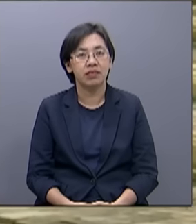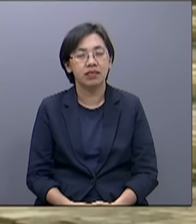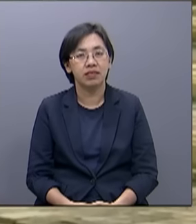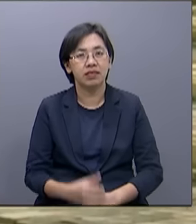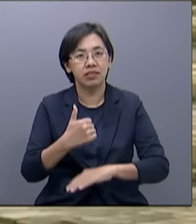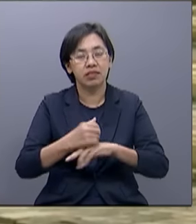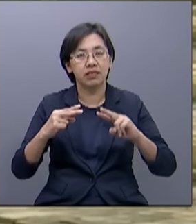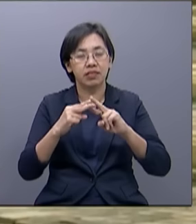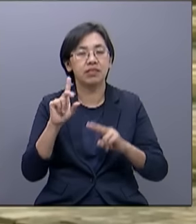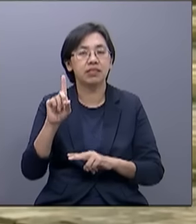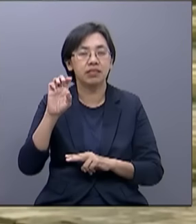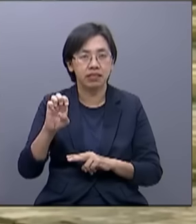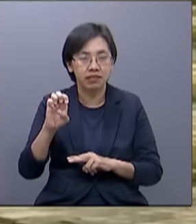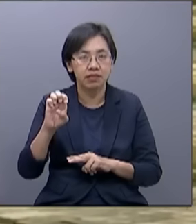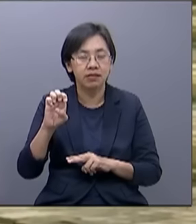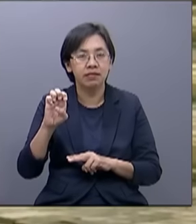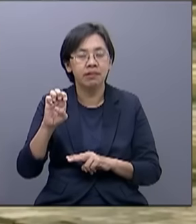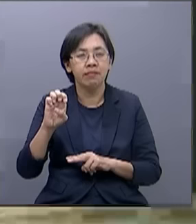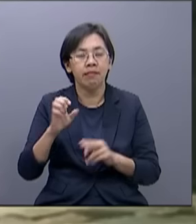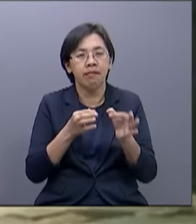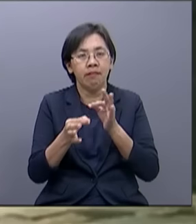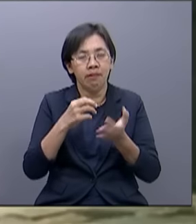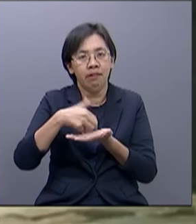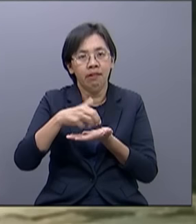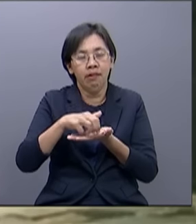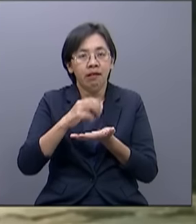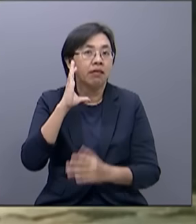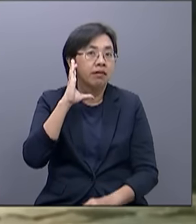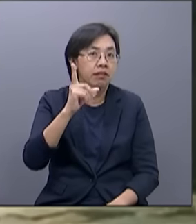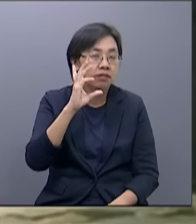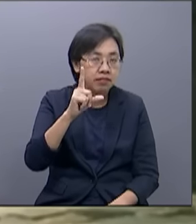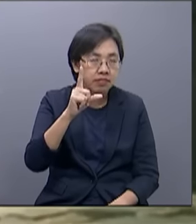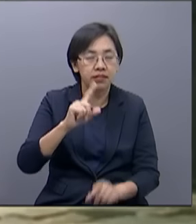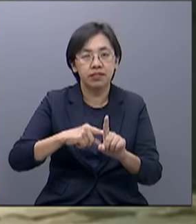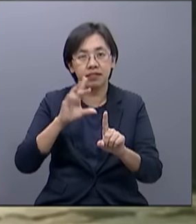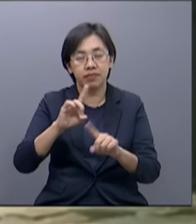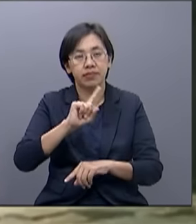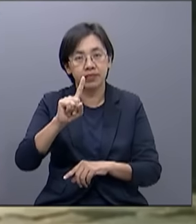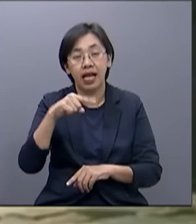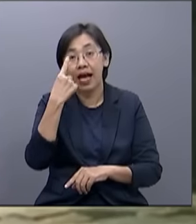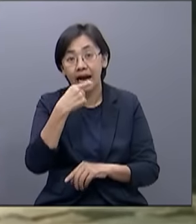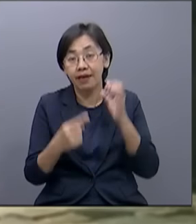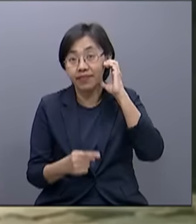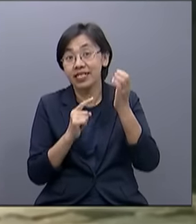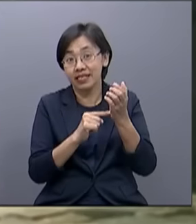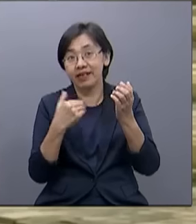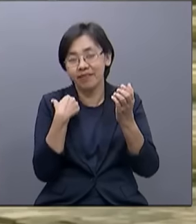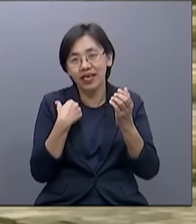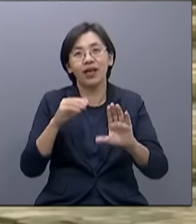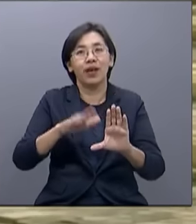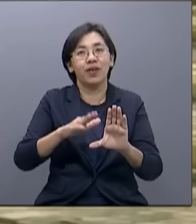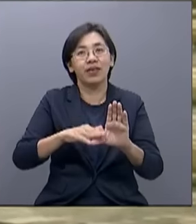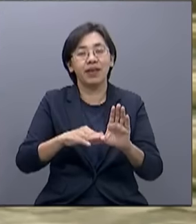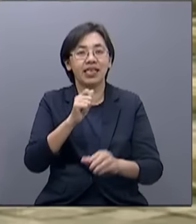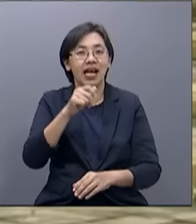กระทรวงดิจิตัลเพื่อเศรษฐกิจและสังคมหรือว่า deก็เปิดเผยว่าวันพรุ่งนี้1สิงหาคมกลุ่มผู้ที่มีสมาร์ทโฟนเนี่ยก็ลงทะเบียนผ่านทาาง